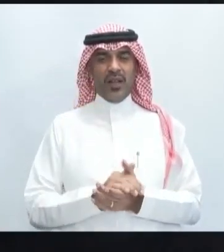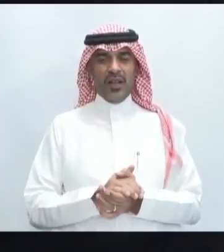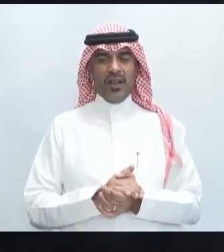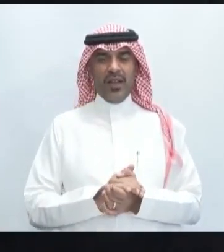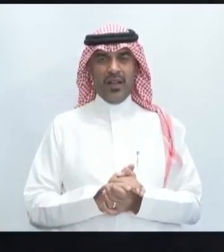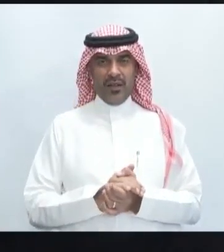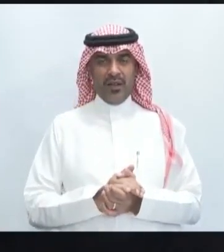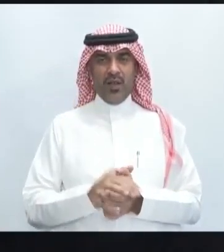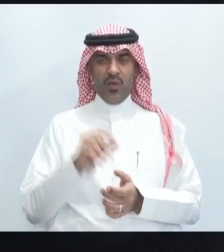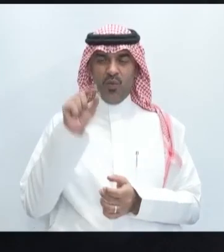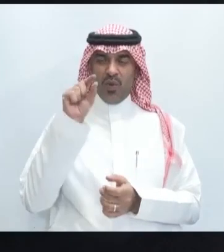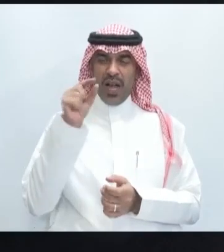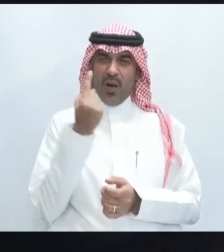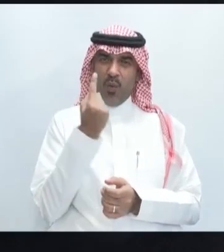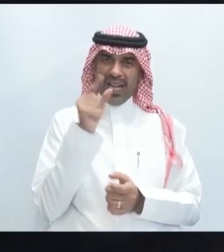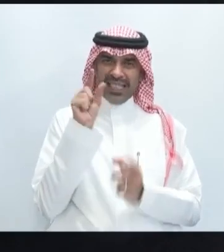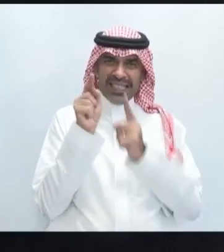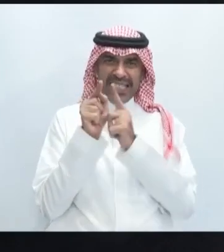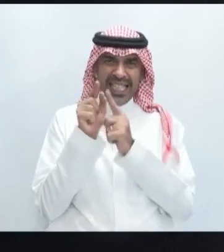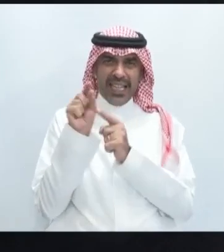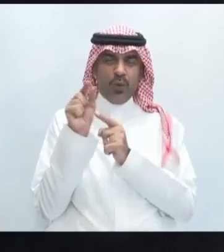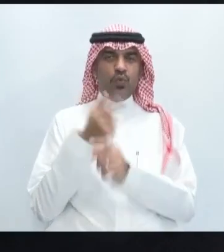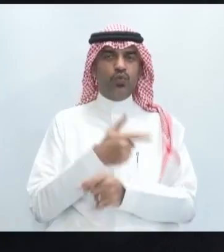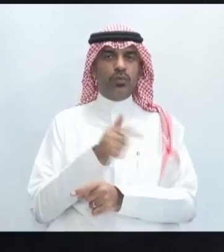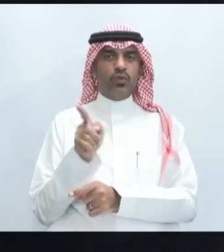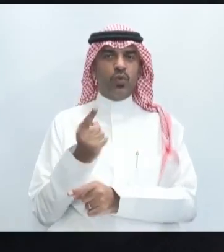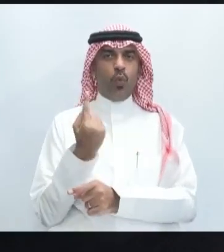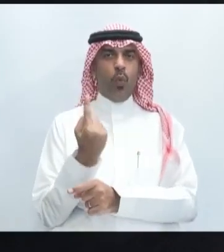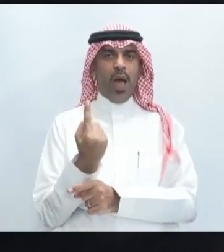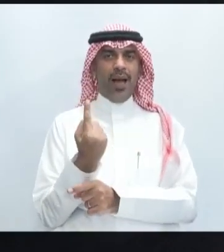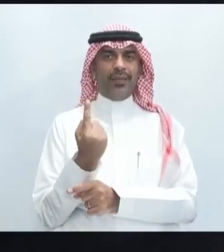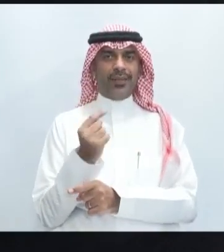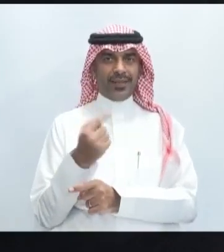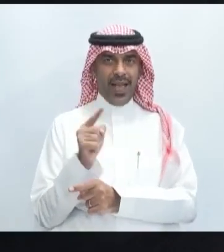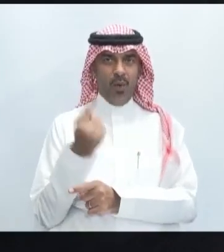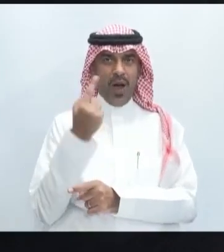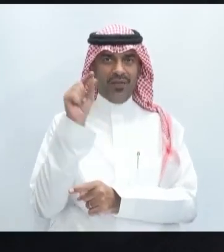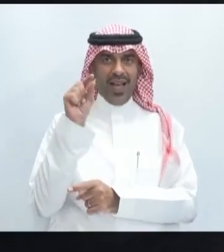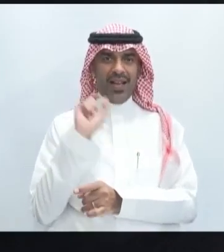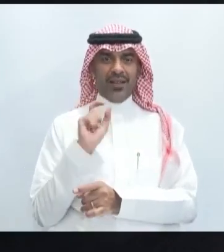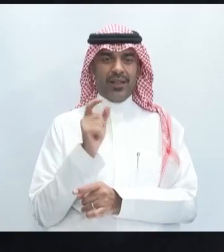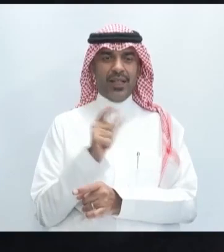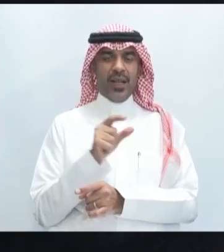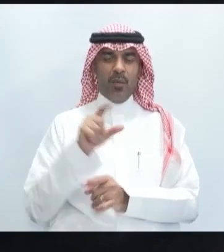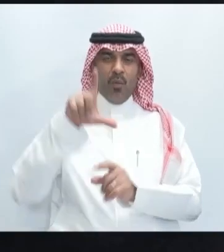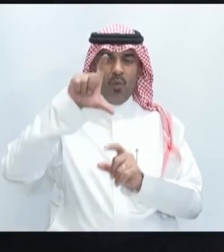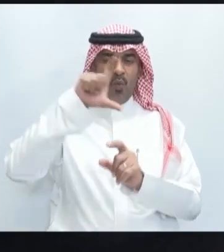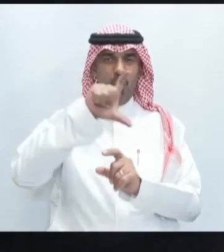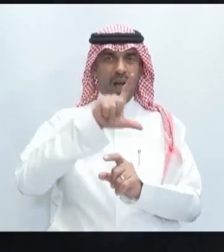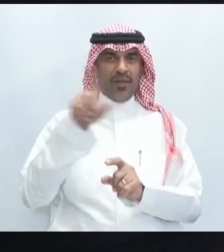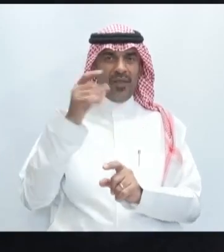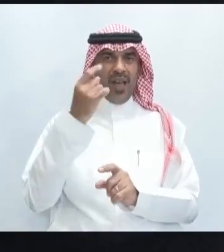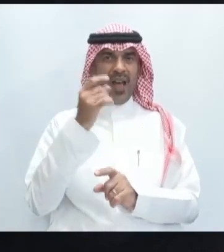ان لدينا المكعب الصغير ماذا نطلق عليه واحد في الاحاد طيب العمود من المكعبات